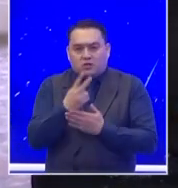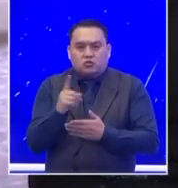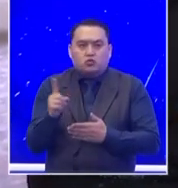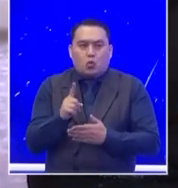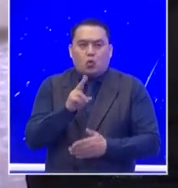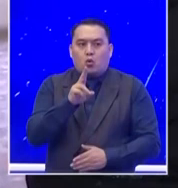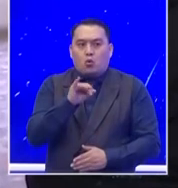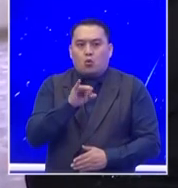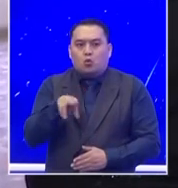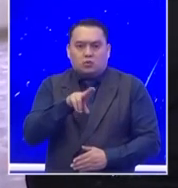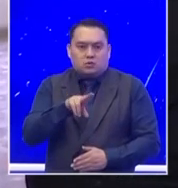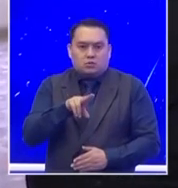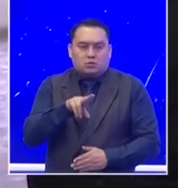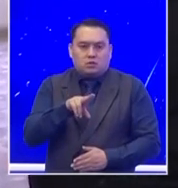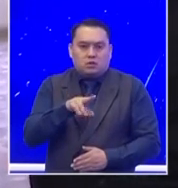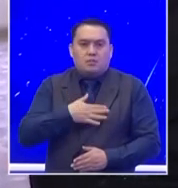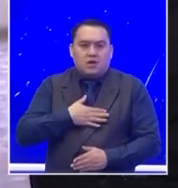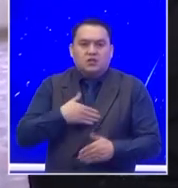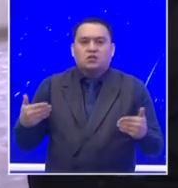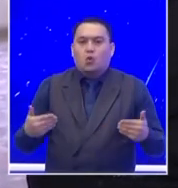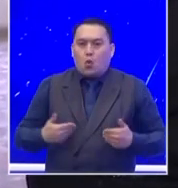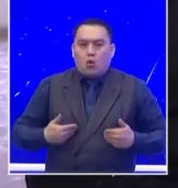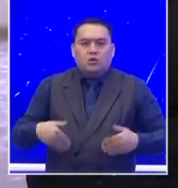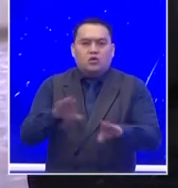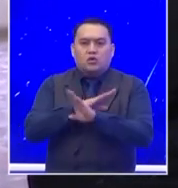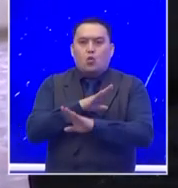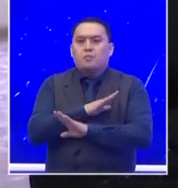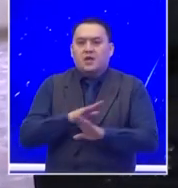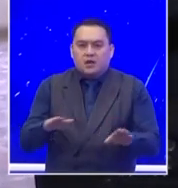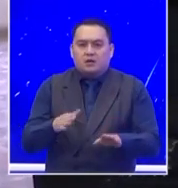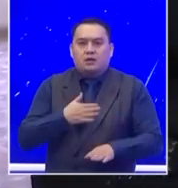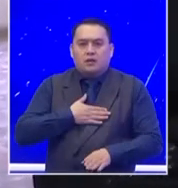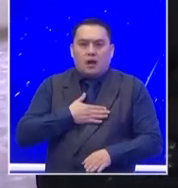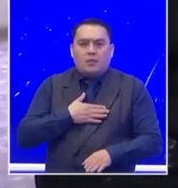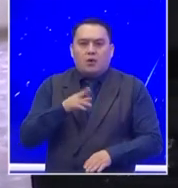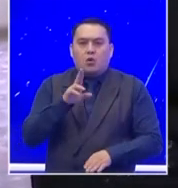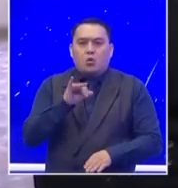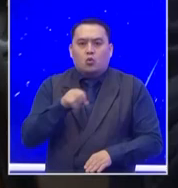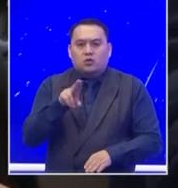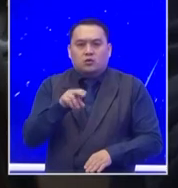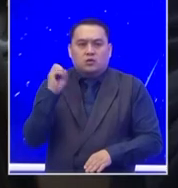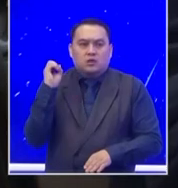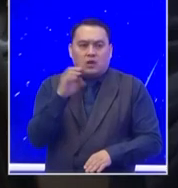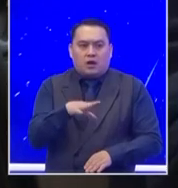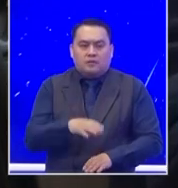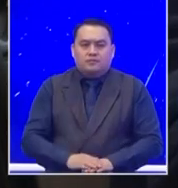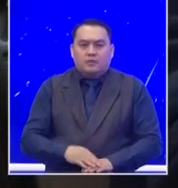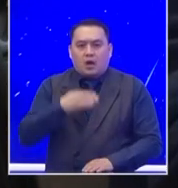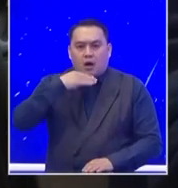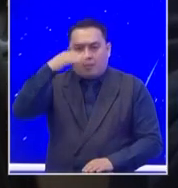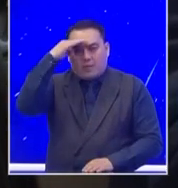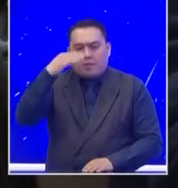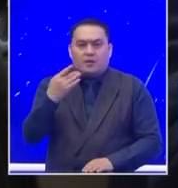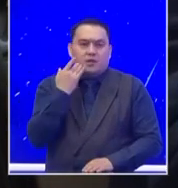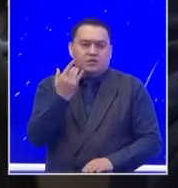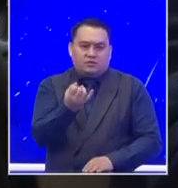это был курд. Чтобы мы с голоду не умерли, они нам курд кидали. Отец всегда говорил, семилетчики, когда